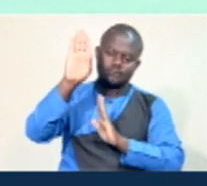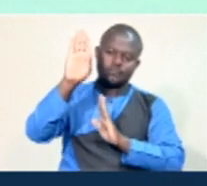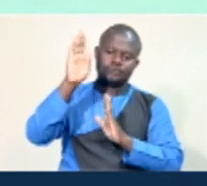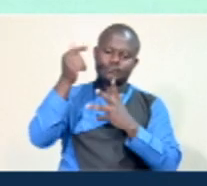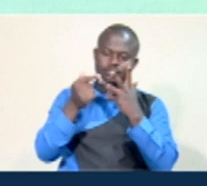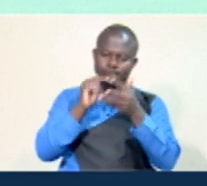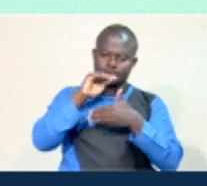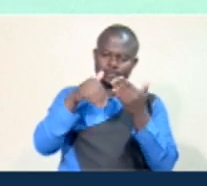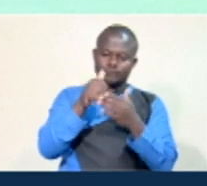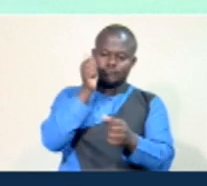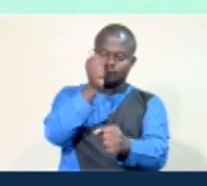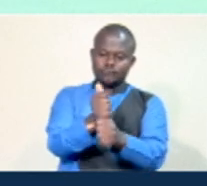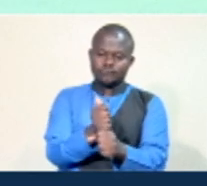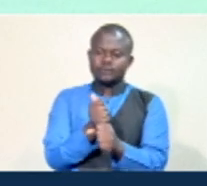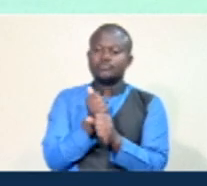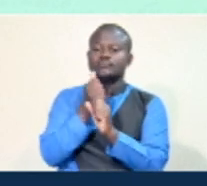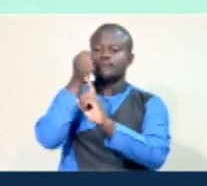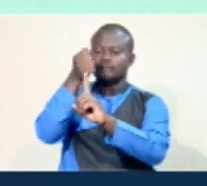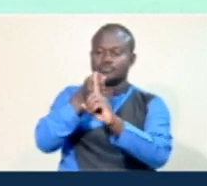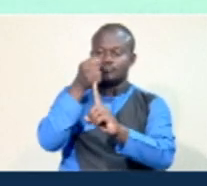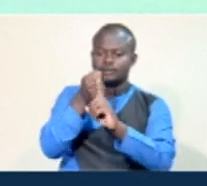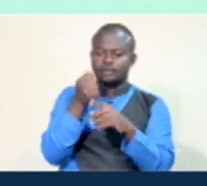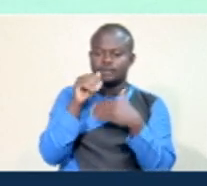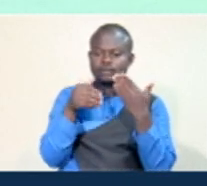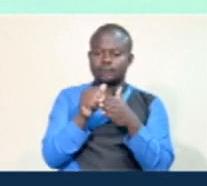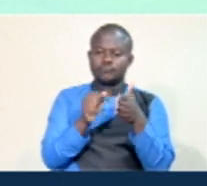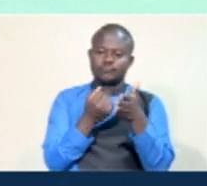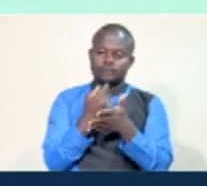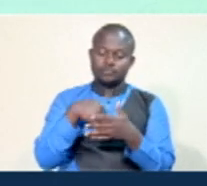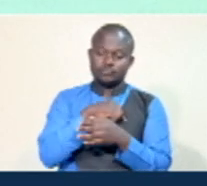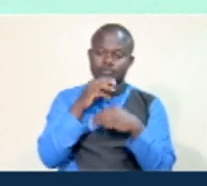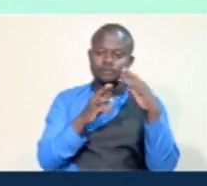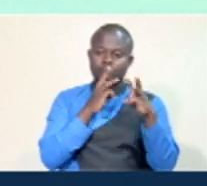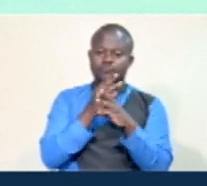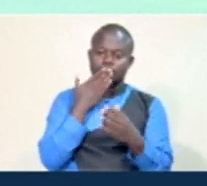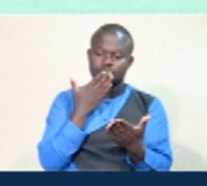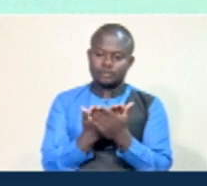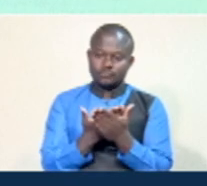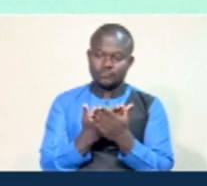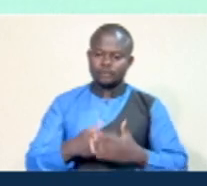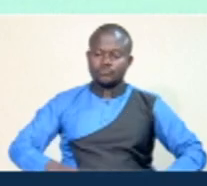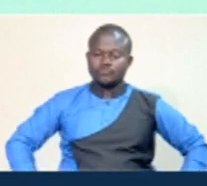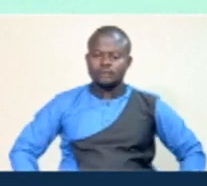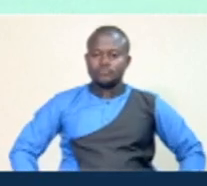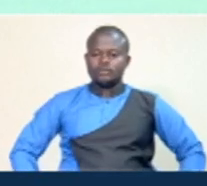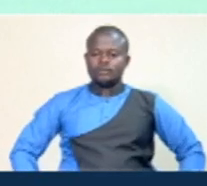byo muzakora byose mujye muharanira icyo muri cyo cyose cyatuma isi irushaho kuba nziza.